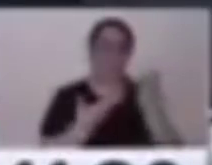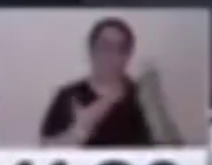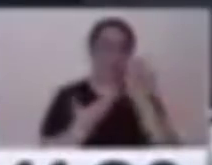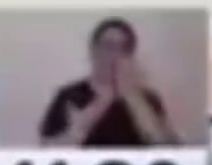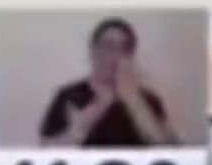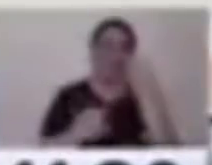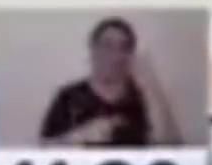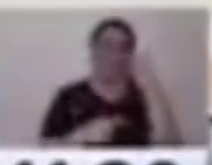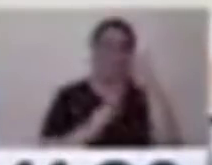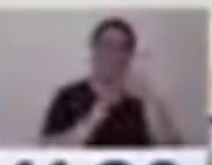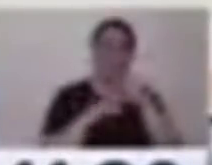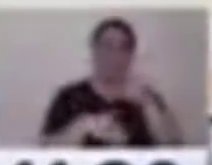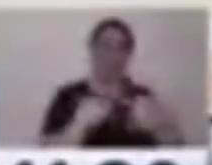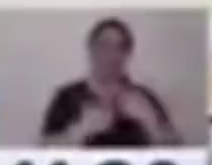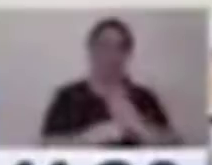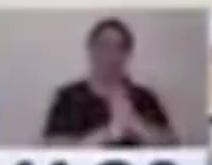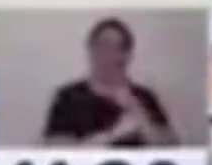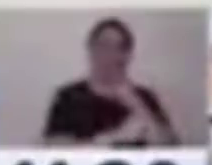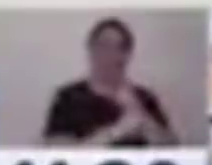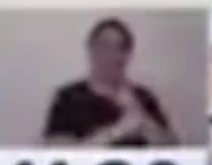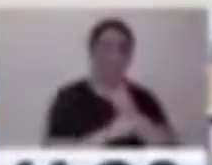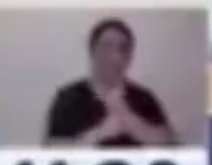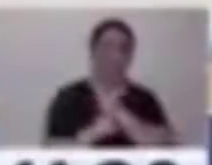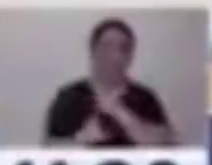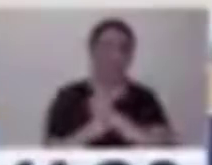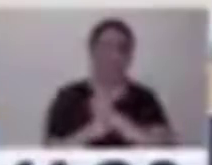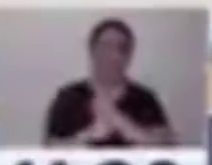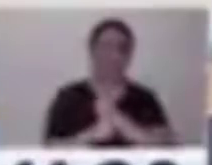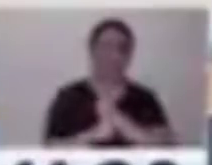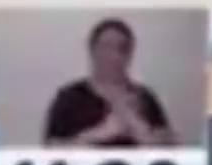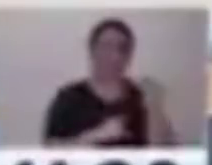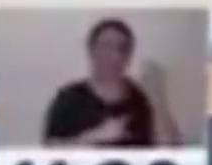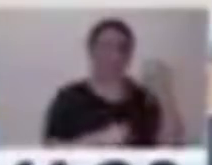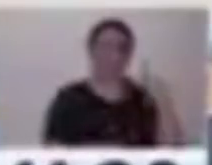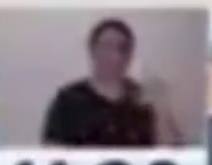Opo, bilang pang huling mensahe po ay